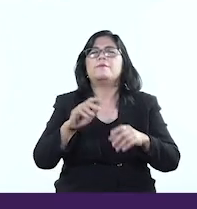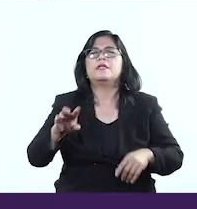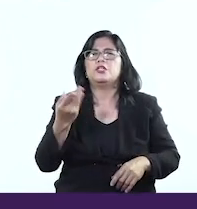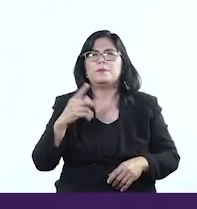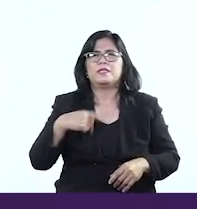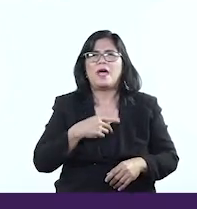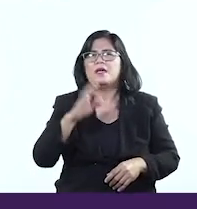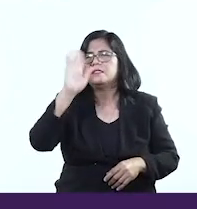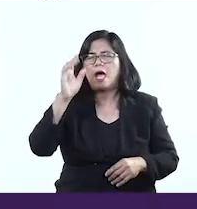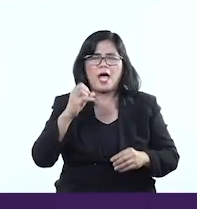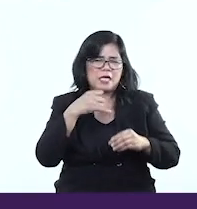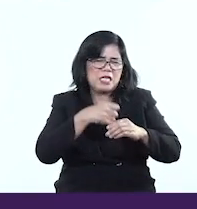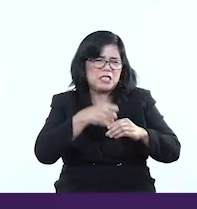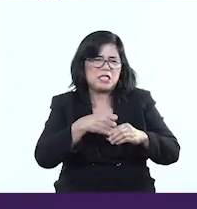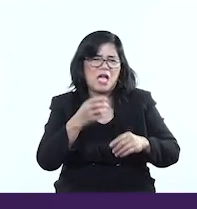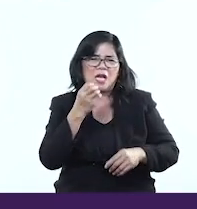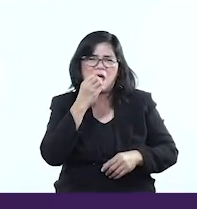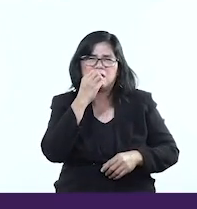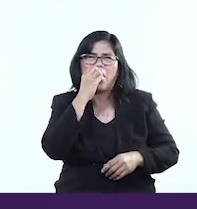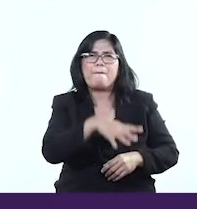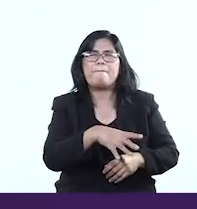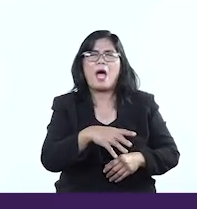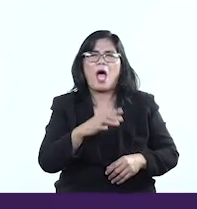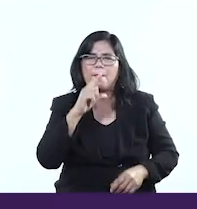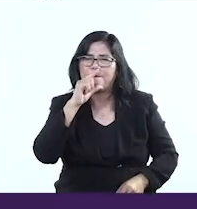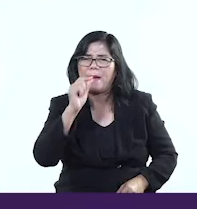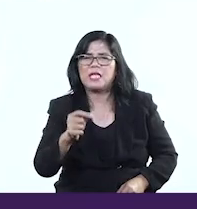Hai jangan isi pikiranmu dengan kepahitan dan kebencian